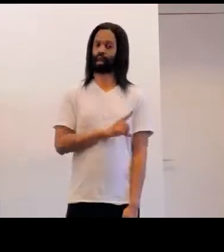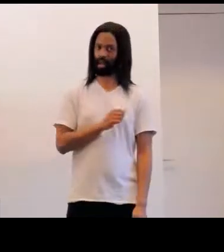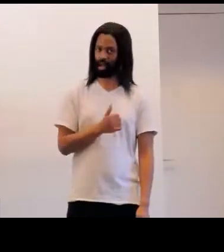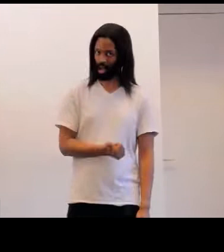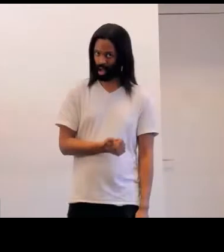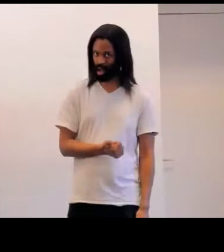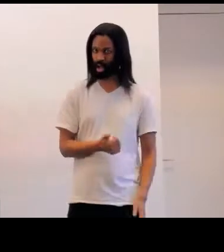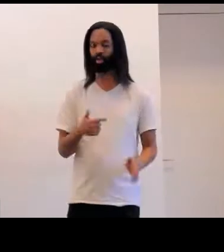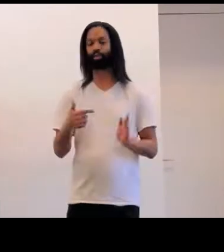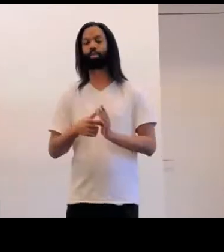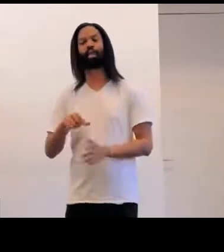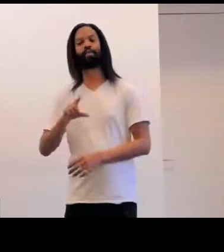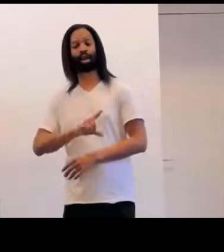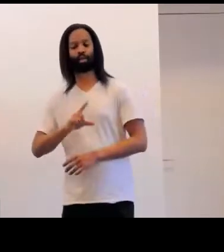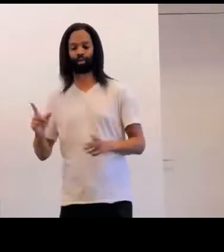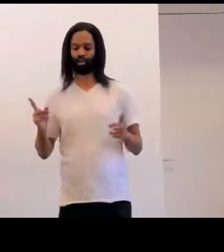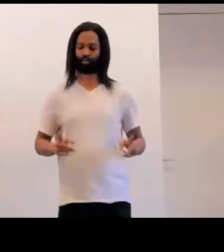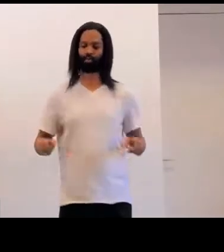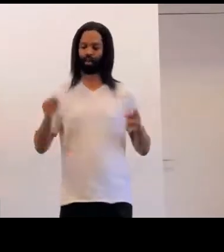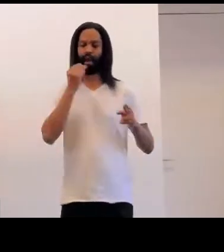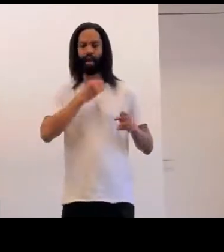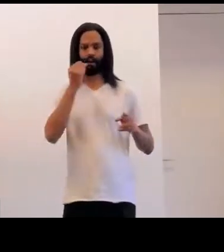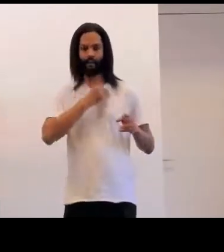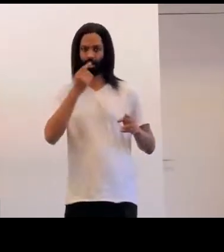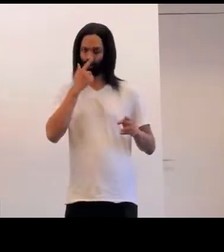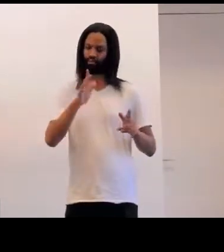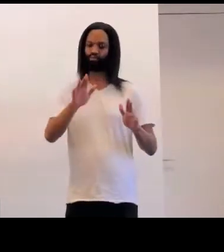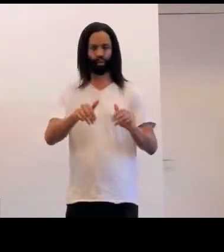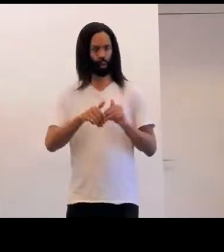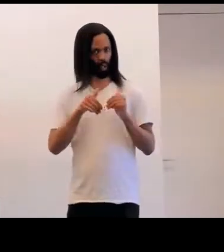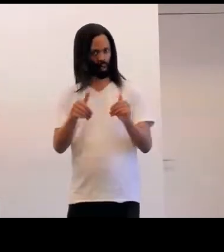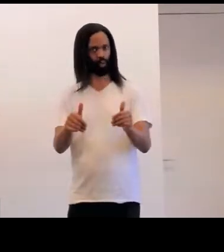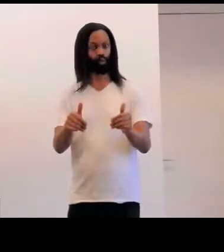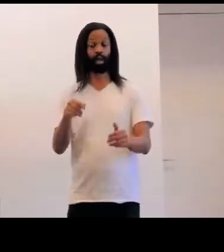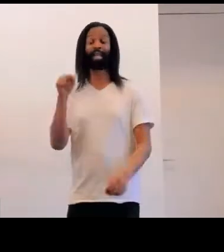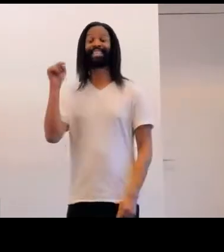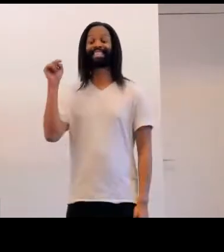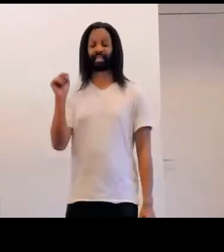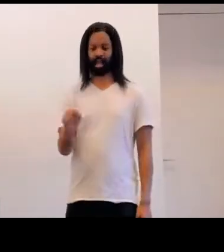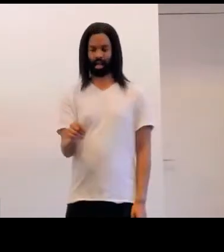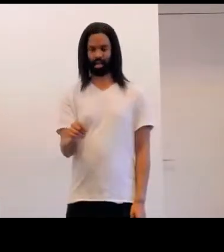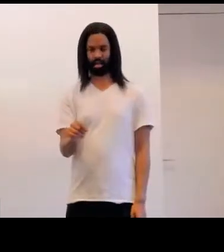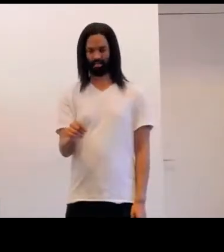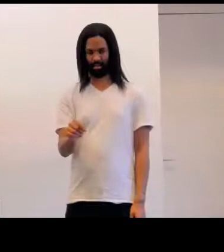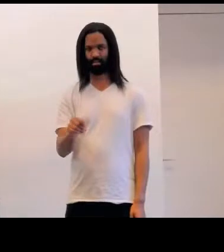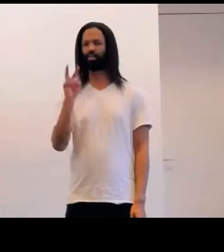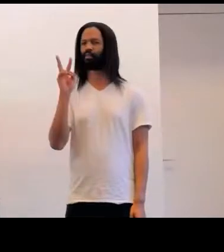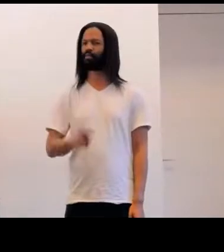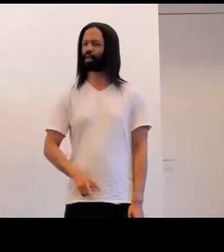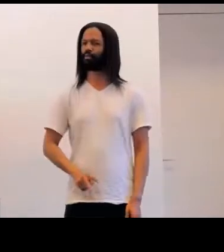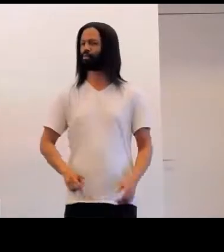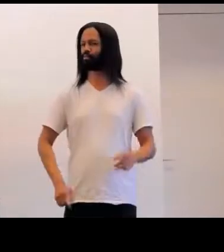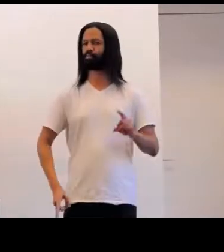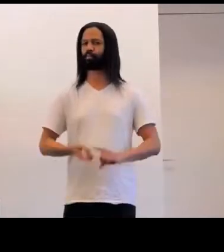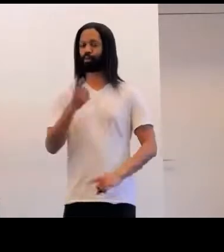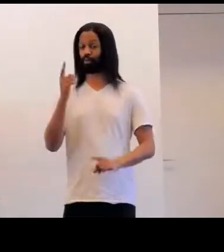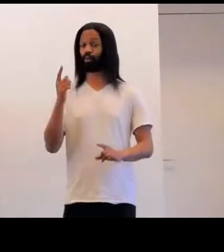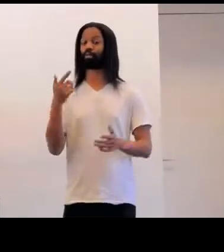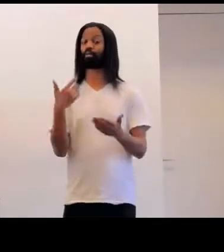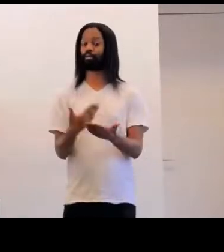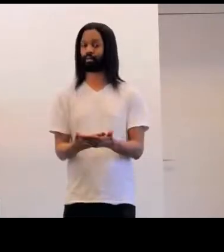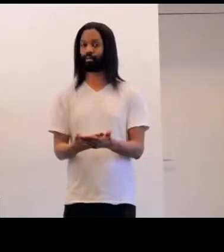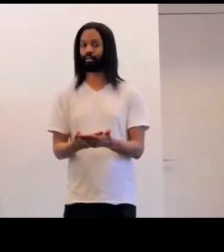2021-2022, ce qui constitue une réponse indispensable compte tenu du nombre de